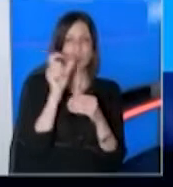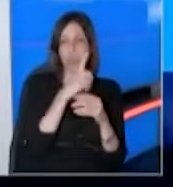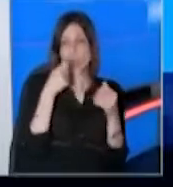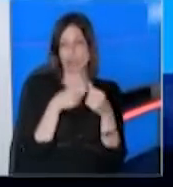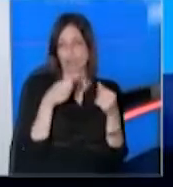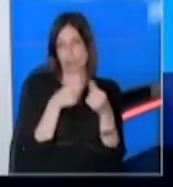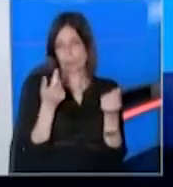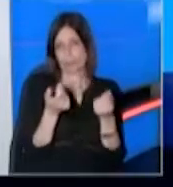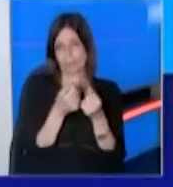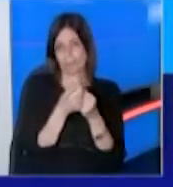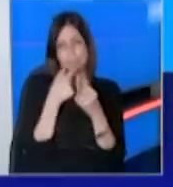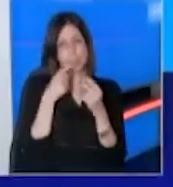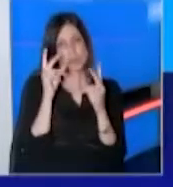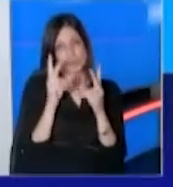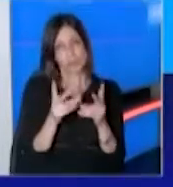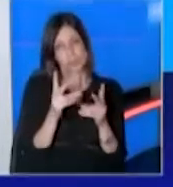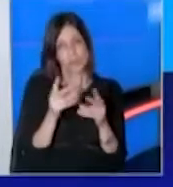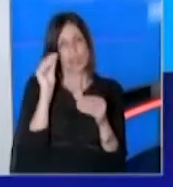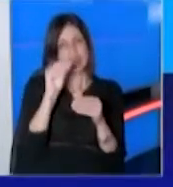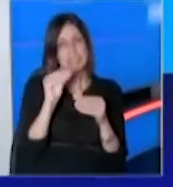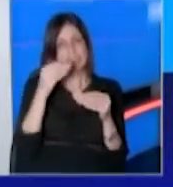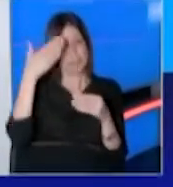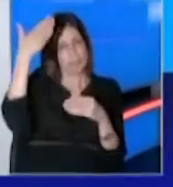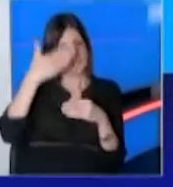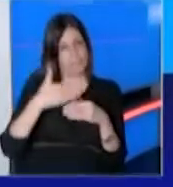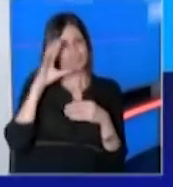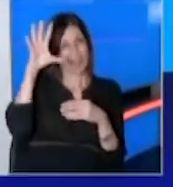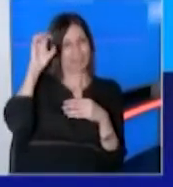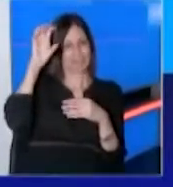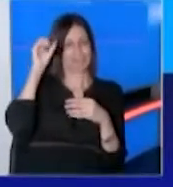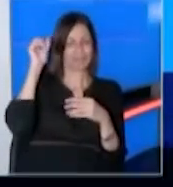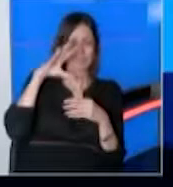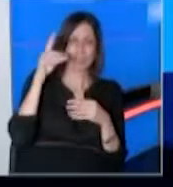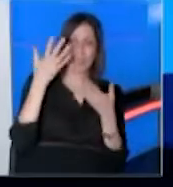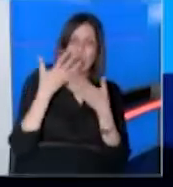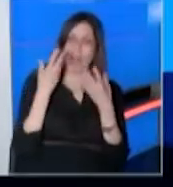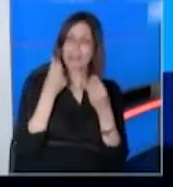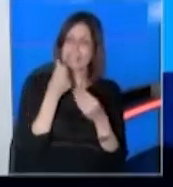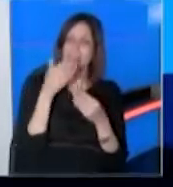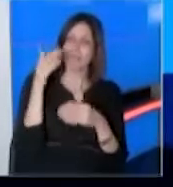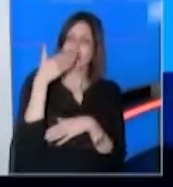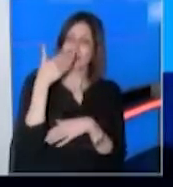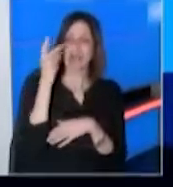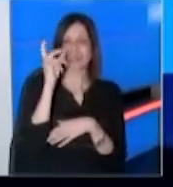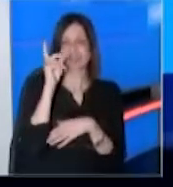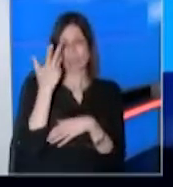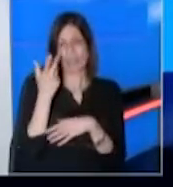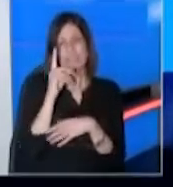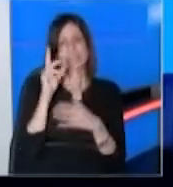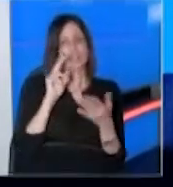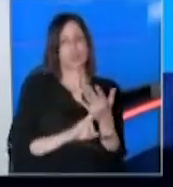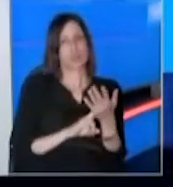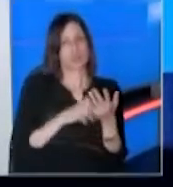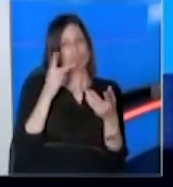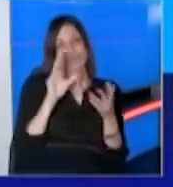Okay. היכולת אבל... לשים פאנלים סולאריים ולקבל המון כסף מהמדינה ל-20 שנה, זה זכות שלא קיימת לסתם אזרח